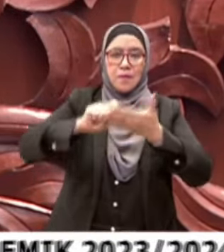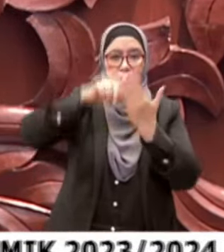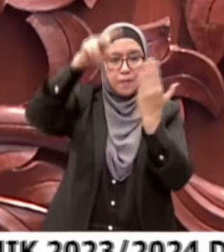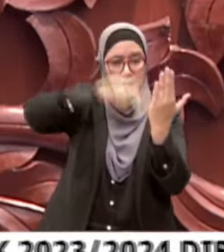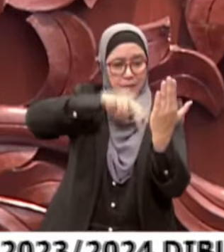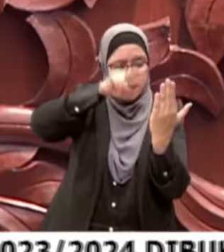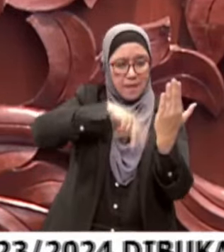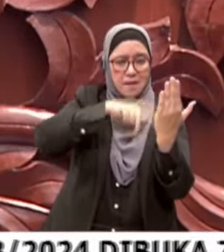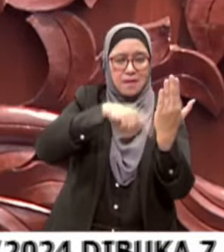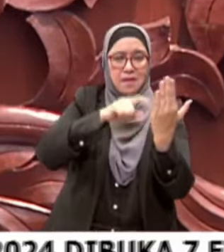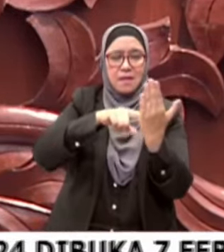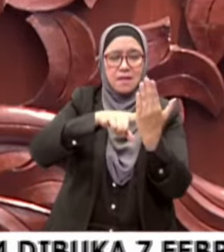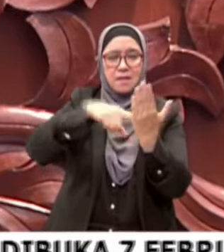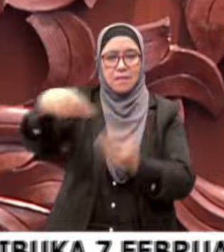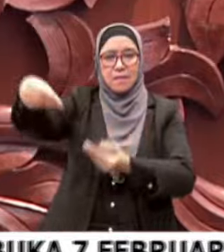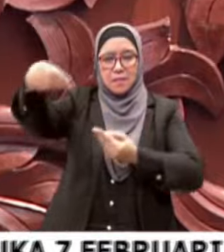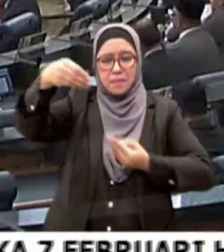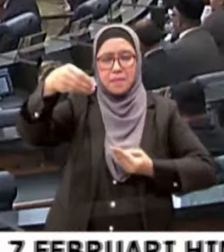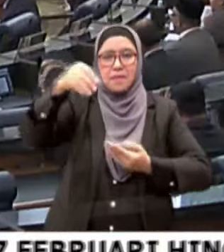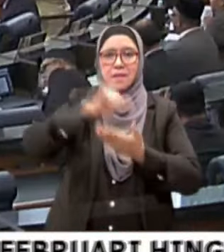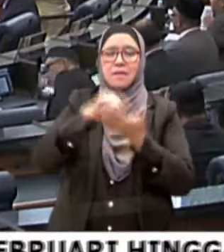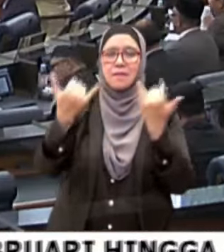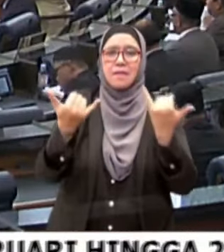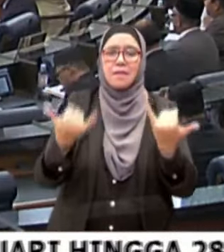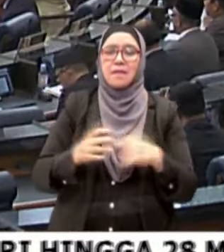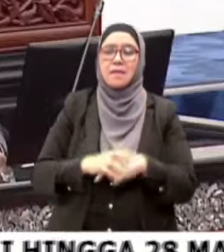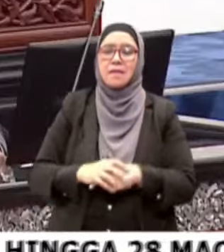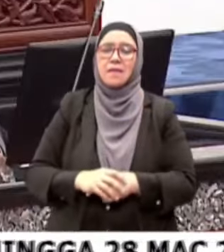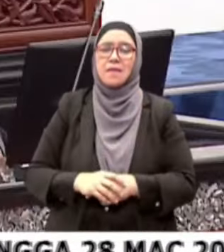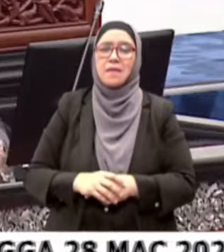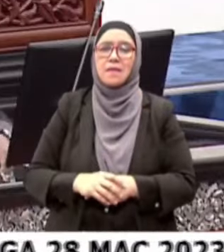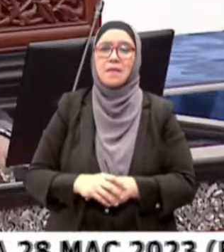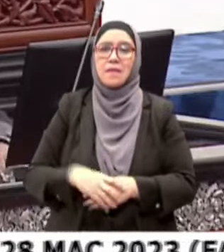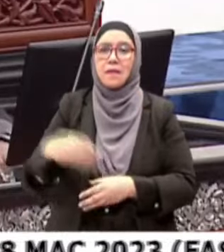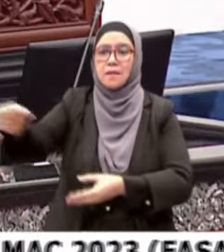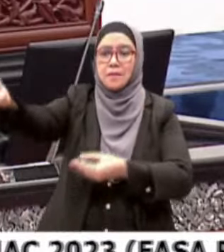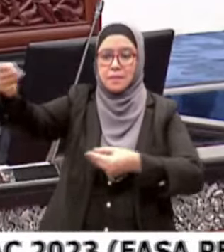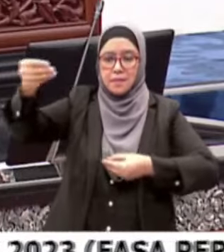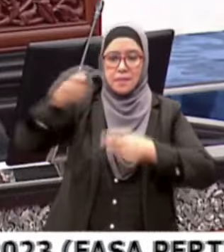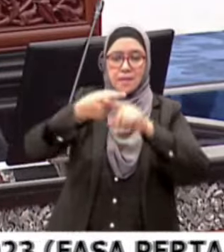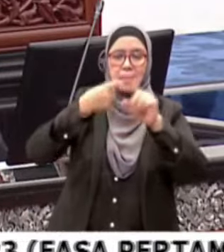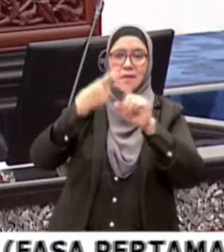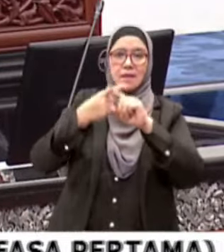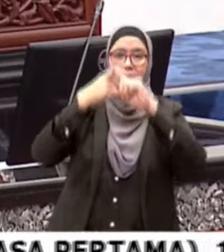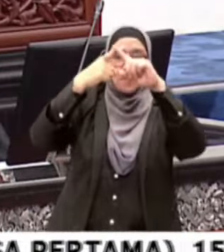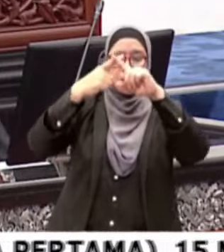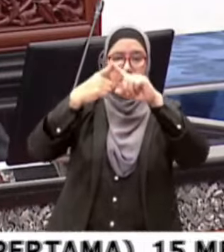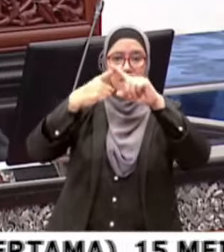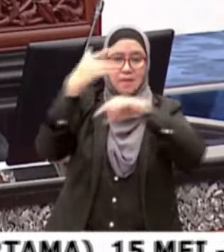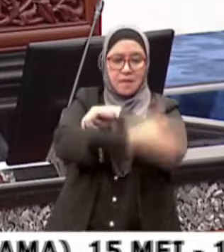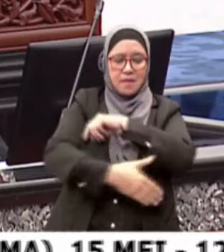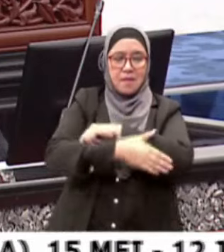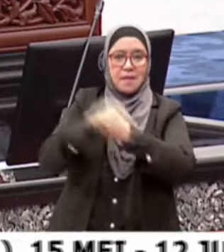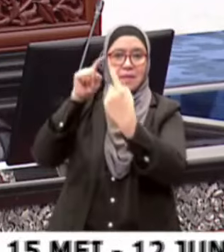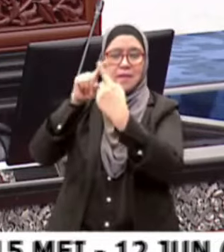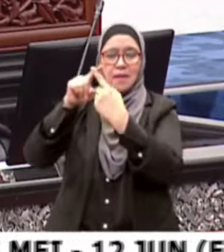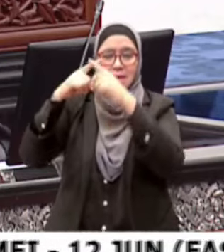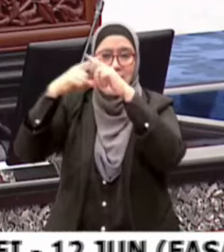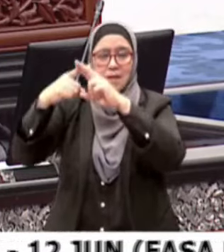perutusan itu sekarang perutusan daripada dewan negara kepada dewan rakyat Tuhan yang dibentuk dewan rakyat